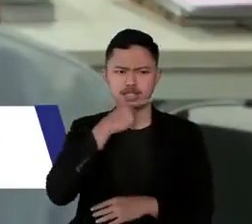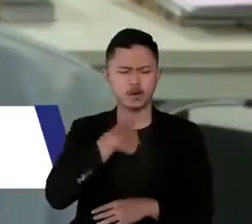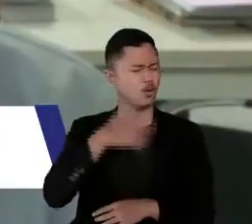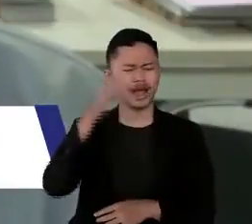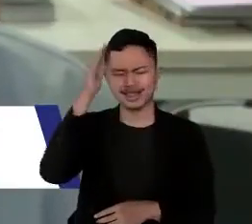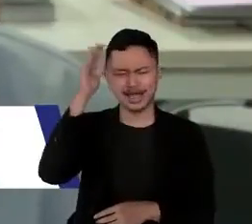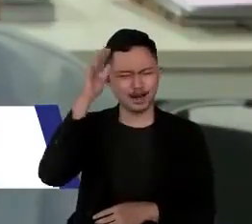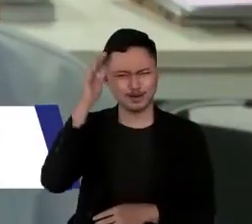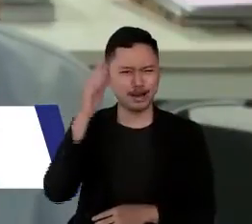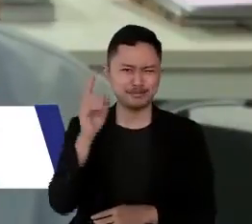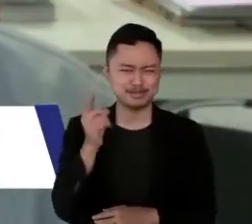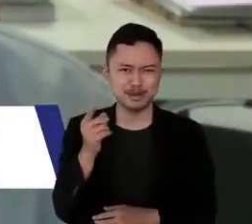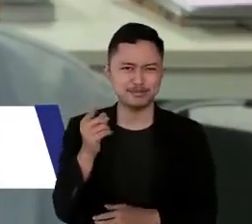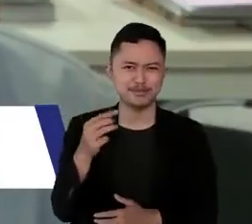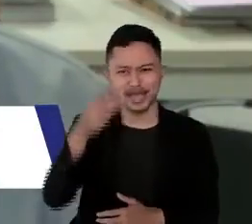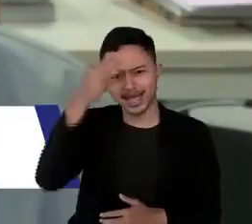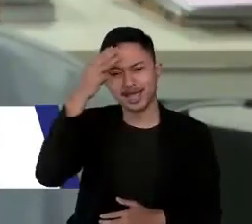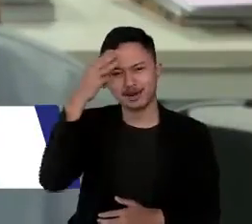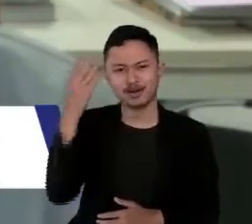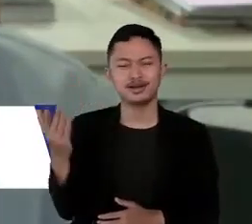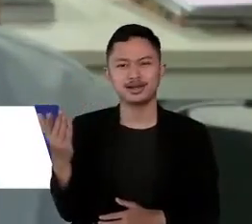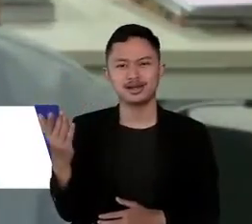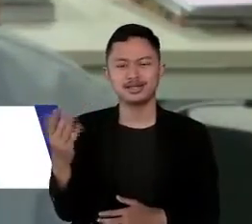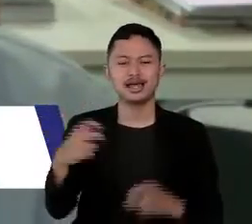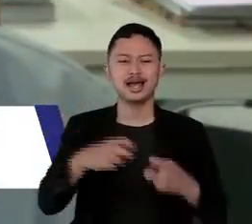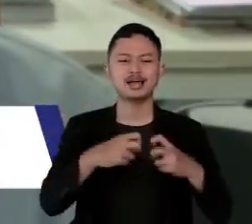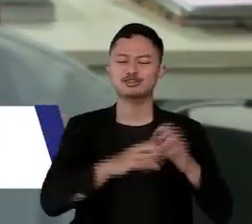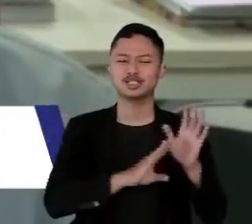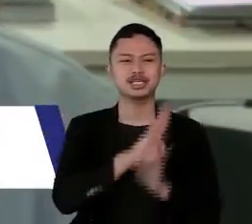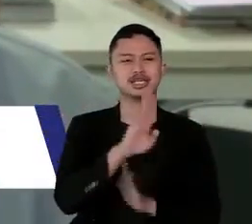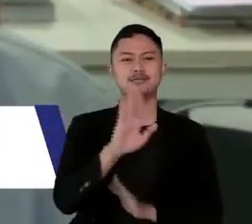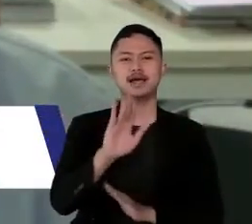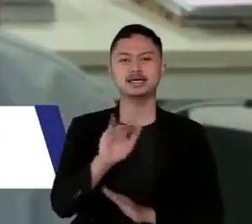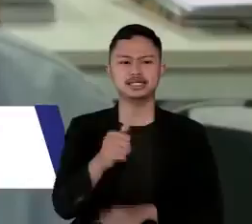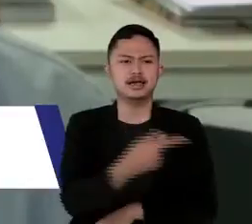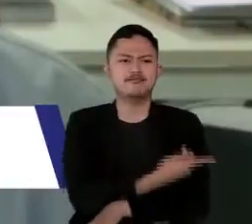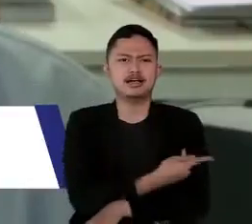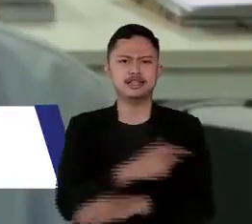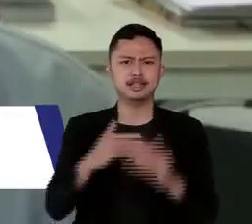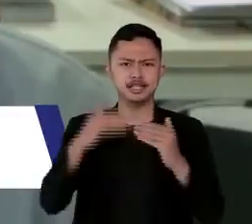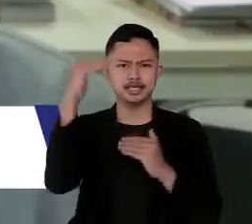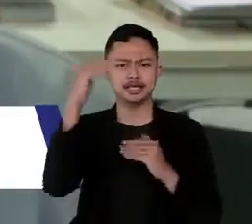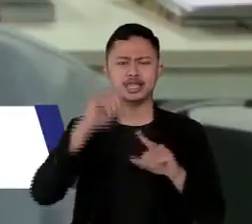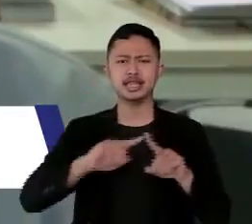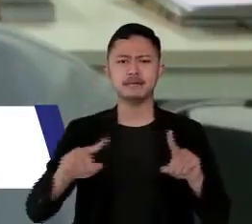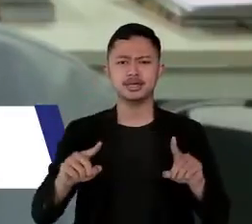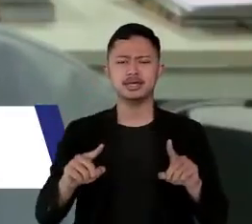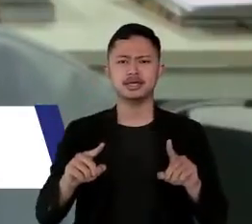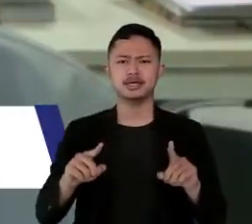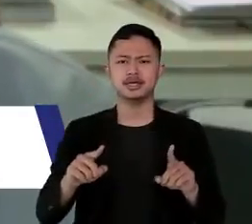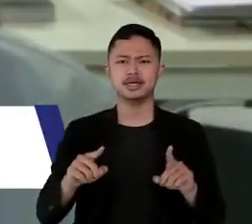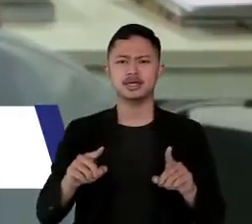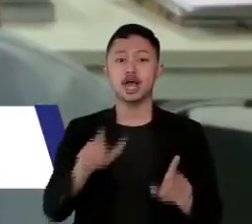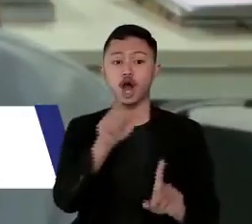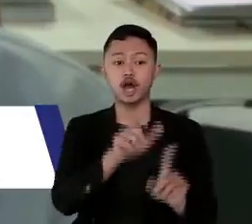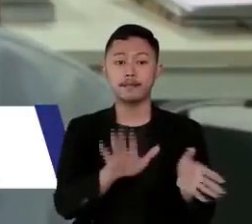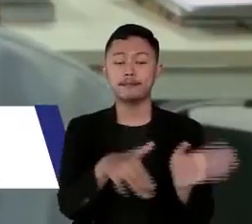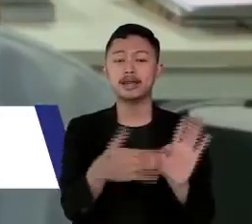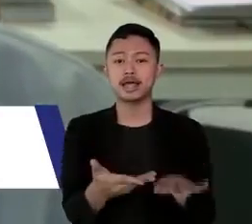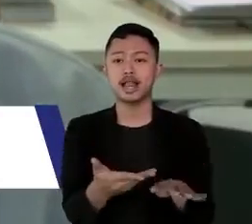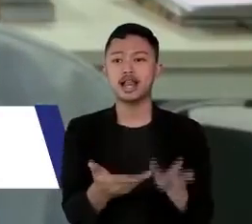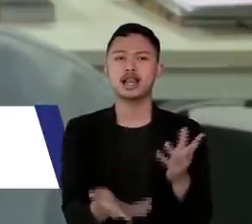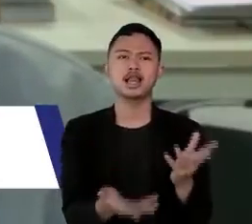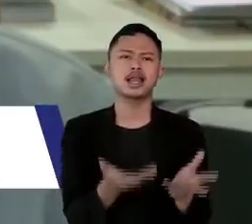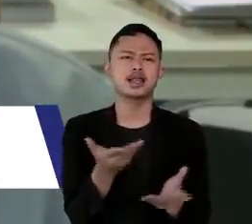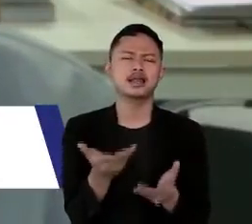kenapa umumnya itu kasus masih tinggi letupan masih terjadi tetapi jumlah orang yang meninggal dunia